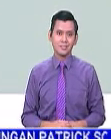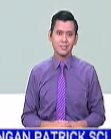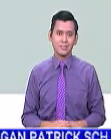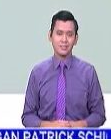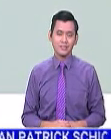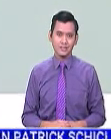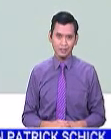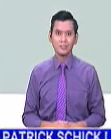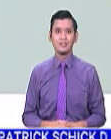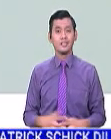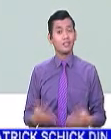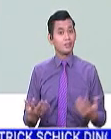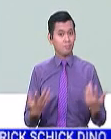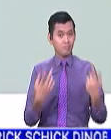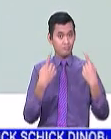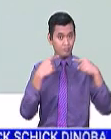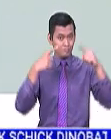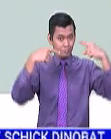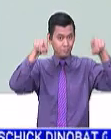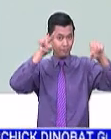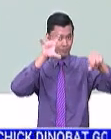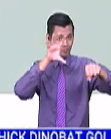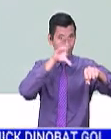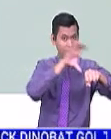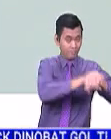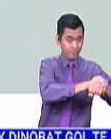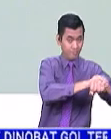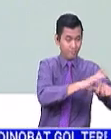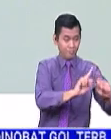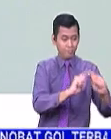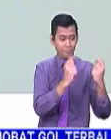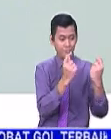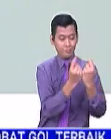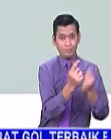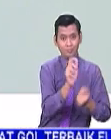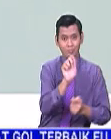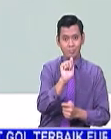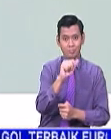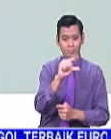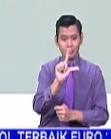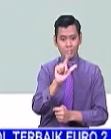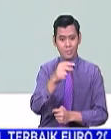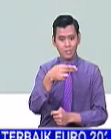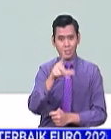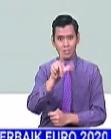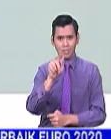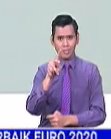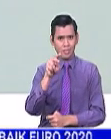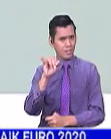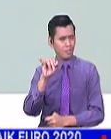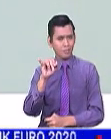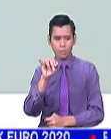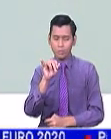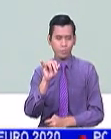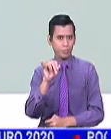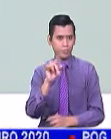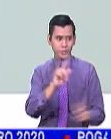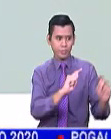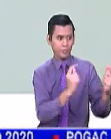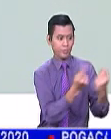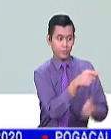Aku senang Tatum pasnya geng Abay ini mereka ini sangat licik keuntungannya sangat licik